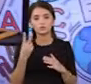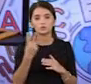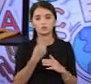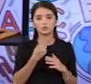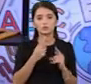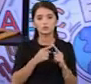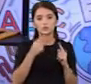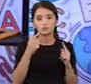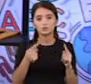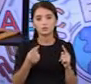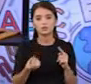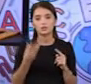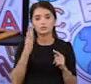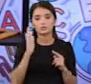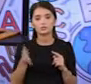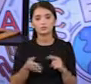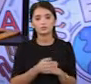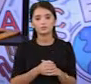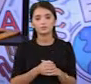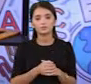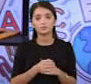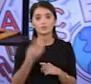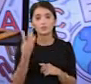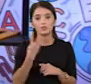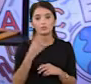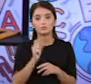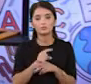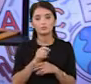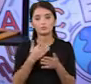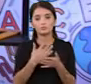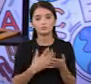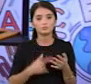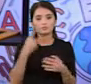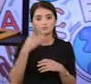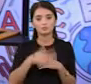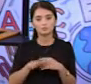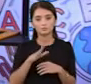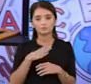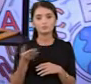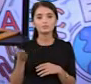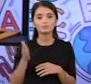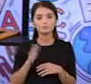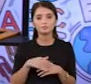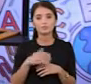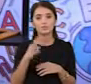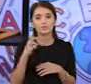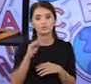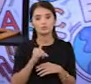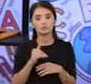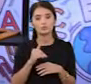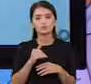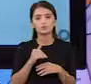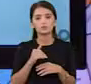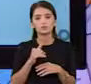Ikkinchi kesmaning uzunligi qancha? 4-chi masala matni tushunarlimi? Keling, bu